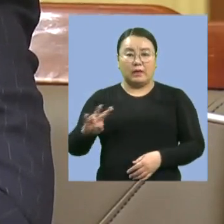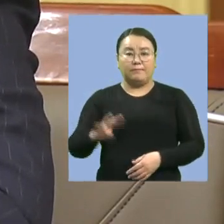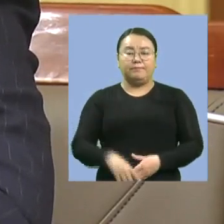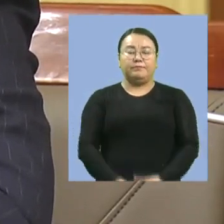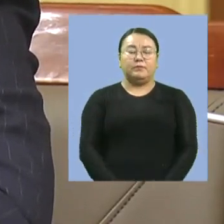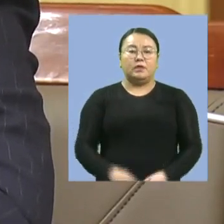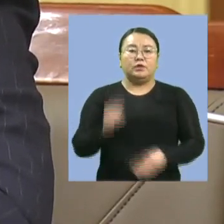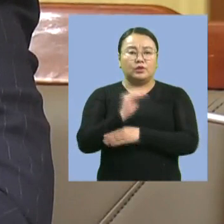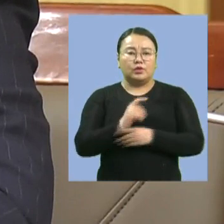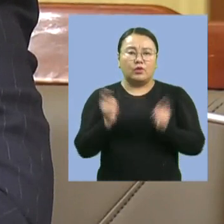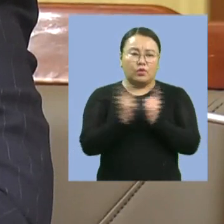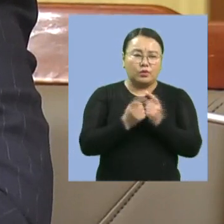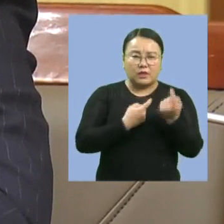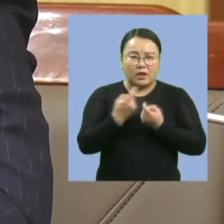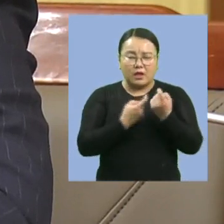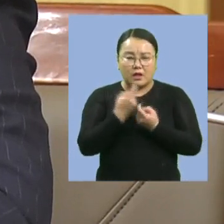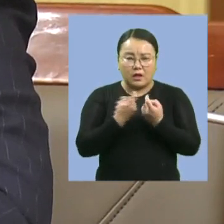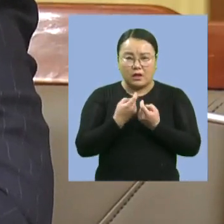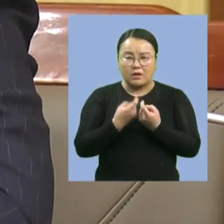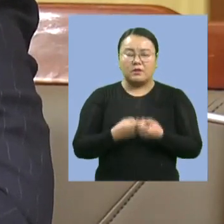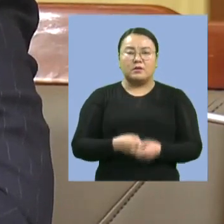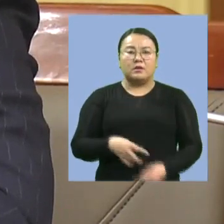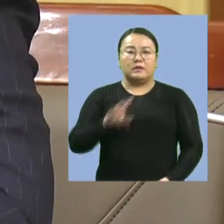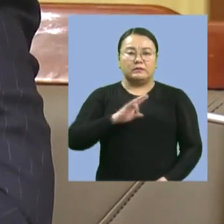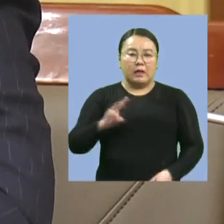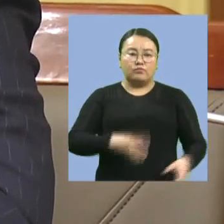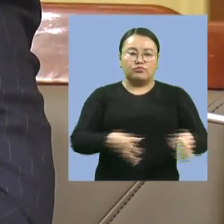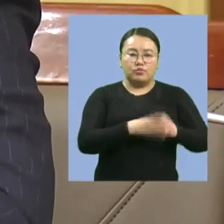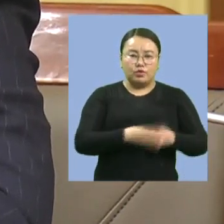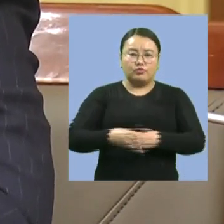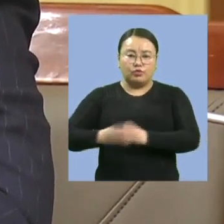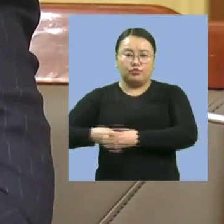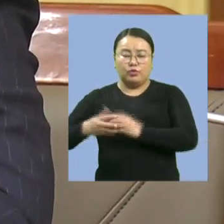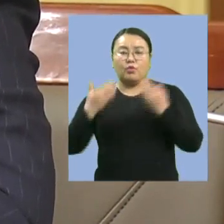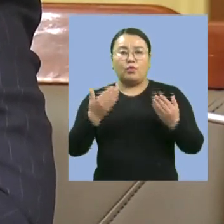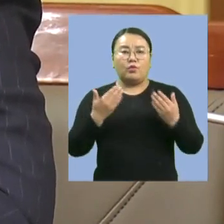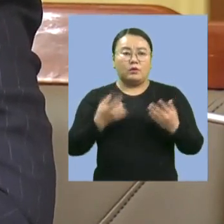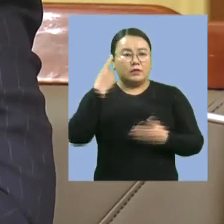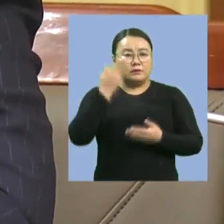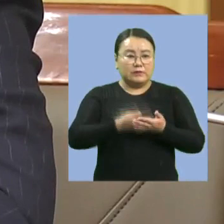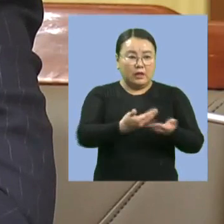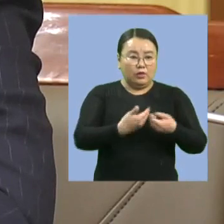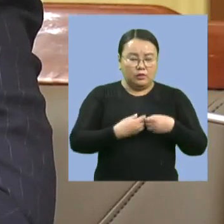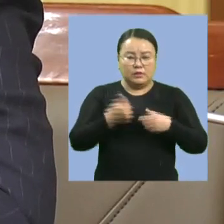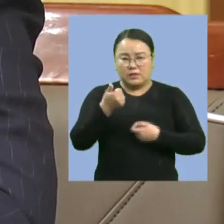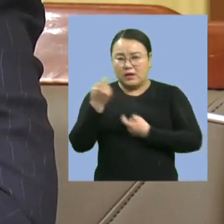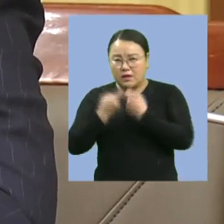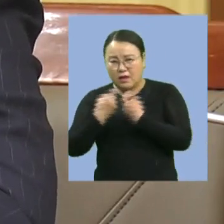намын төлөөлөл уулзцаж ярилцаж зөвшөлдсөд намын бүлгүүд хуралдаж энэ саналаа